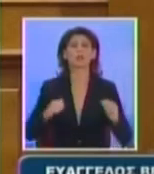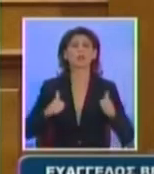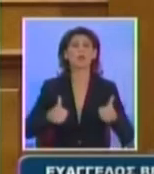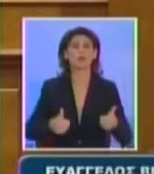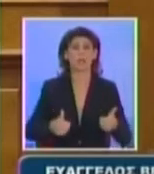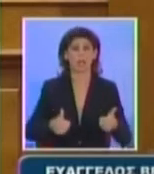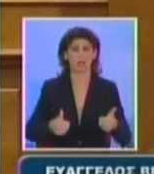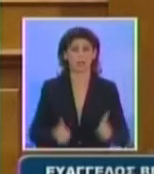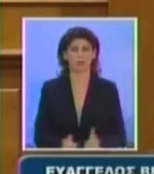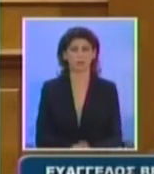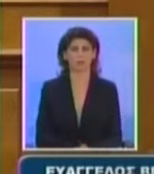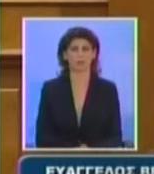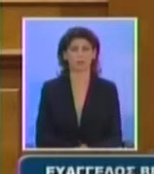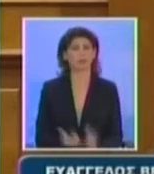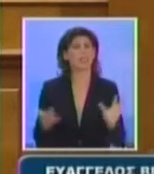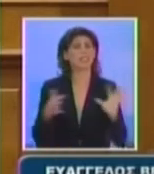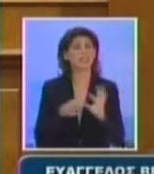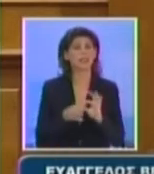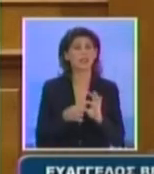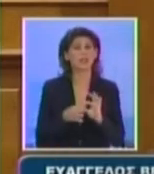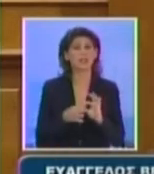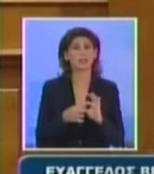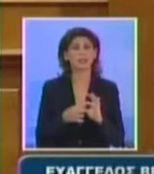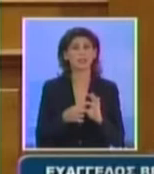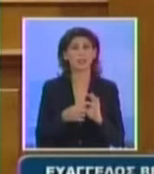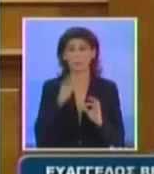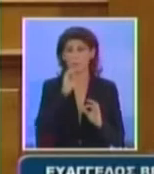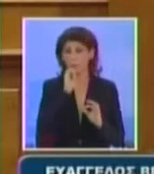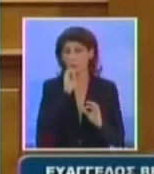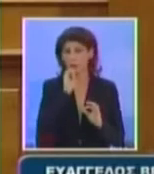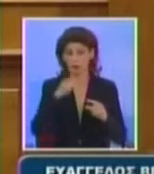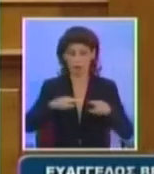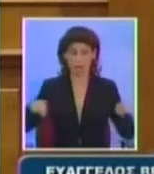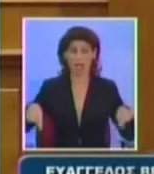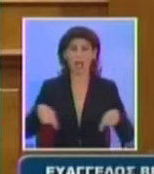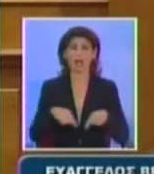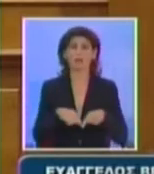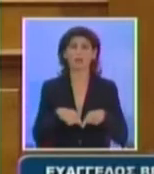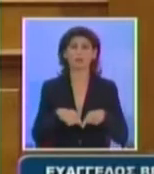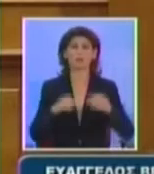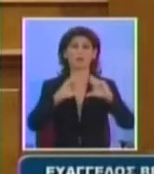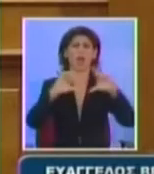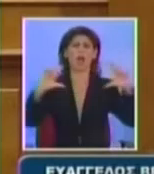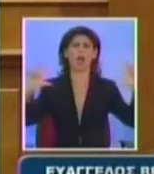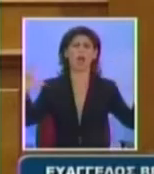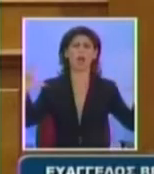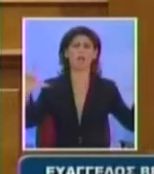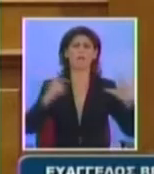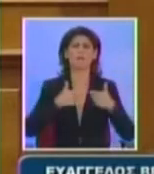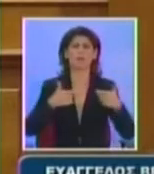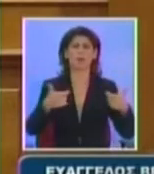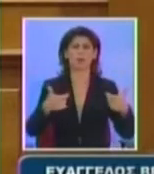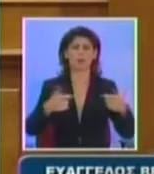πρωτοβουλία. Είχε συνδέσει τα μικρόφωνα της αίθουσας της Βουλής με μεγάφωνα στην πλατεία